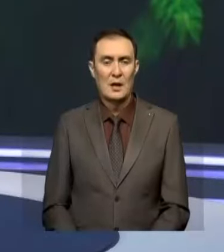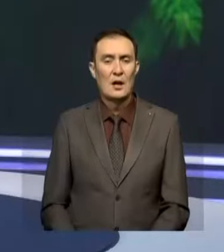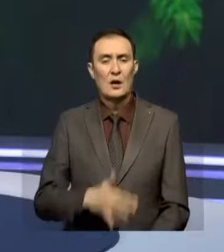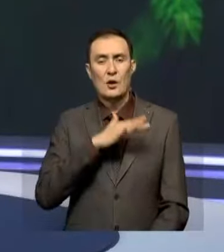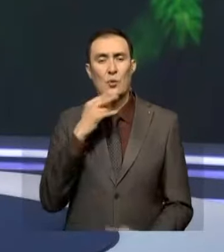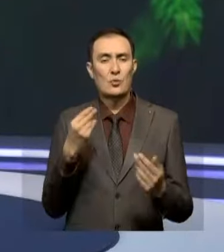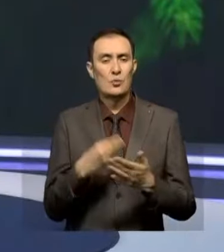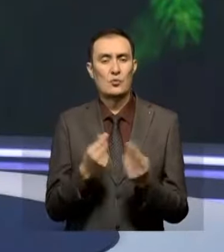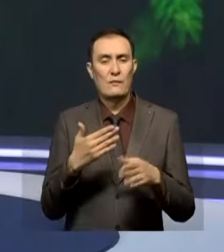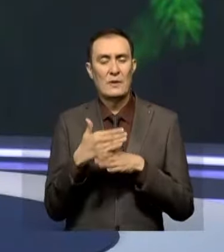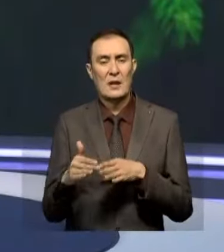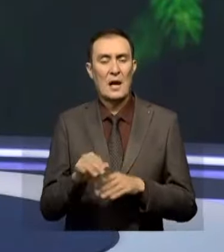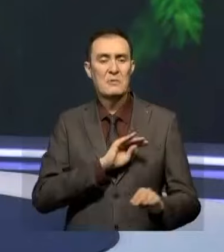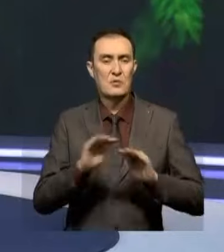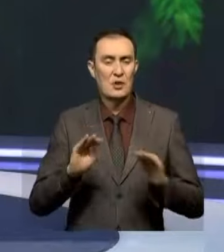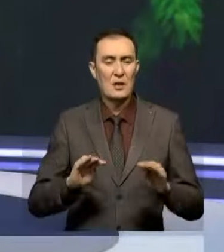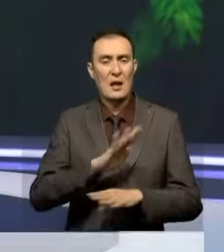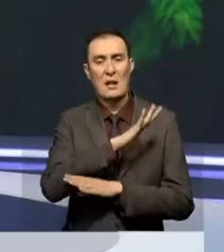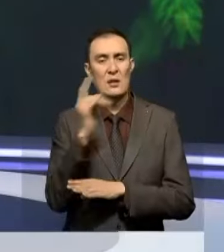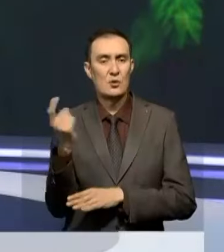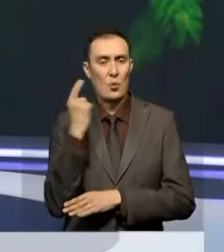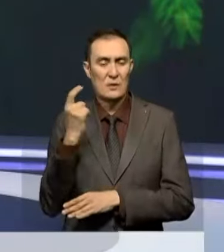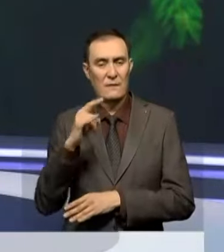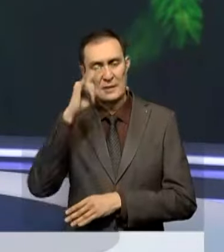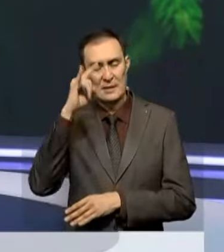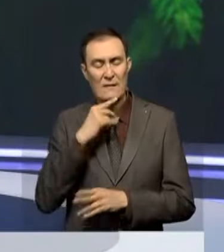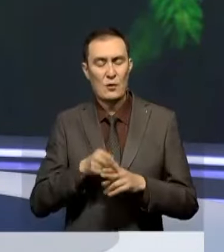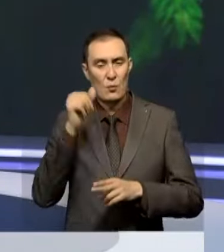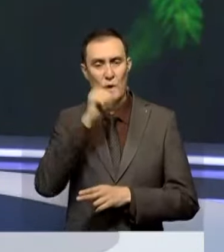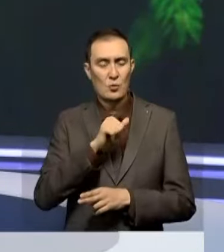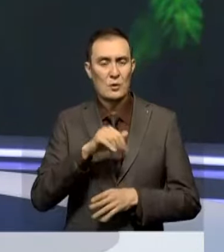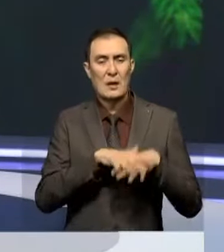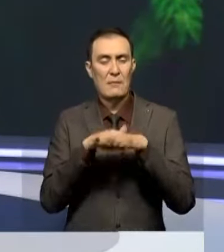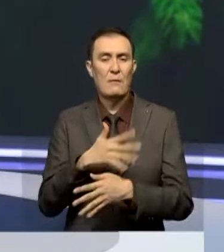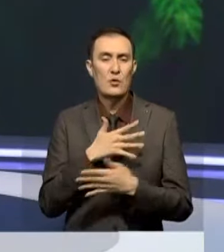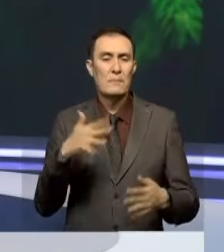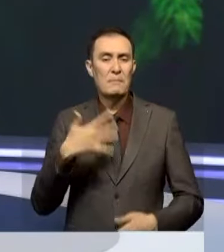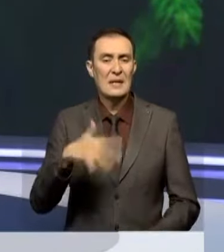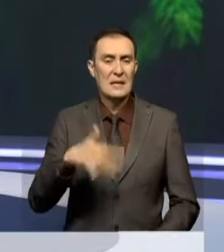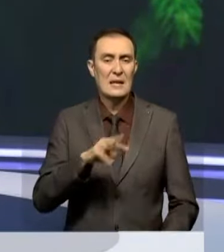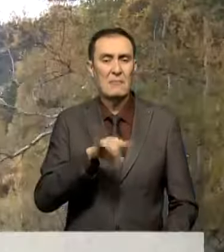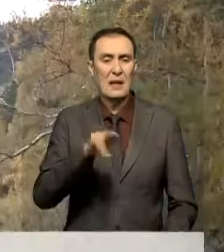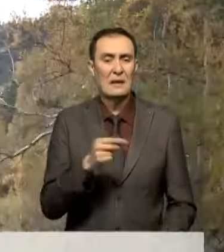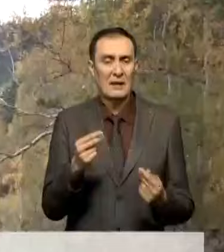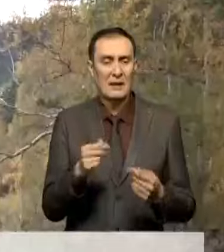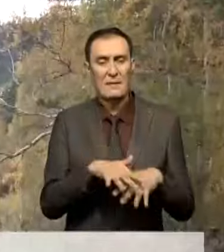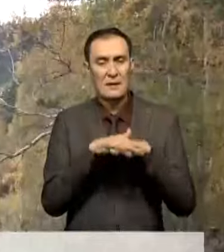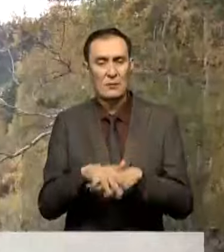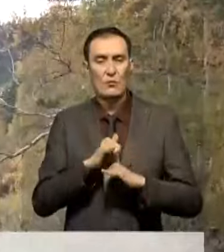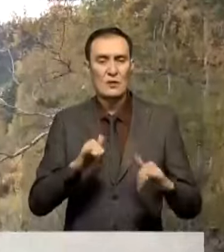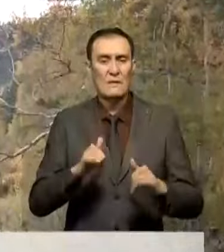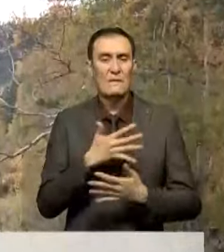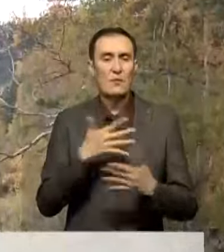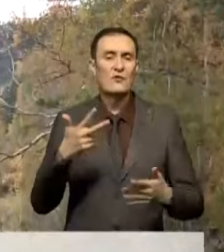Рекордную сумму выделили на оснащение лесхозов в Казахстане. В этом году на эти цели направят свыше 50 миллиардов тенге.